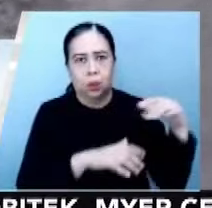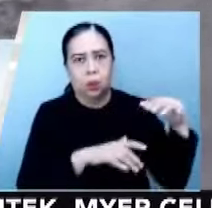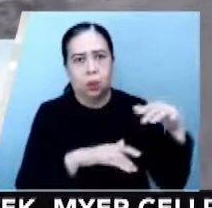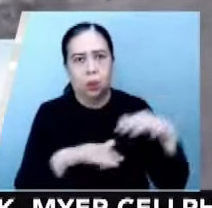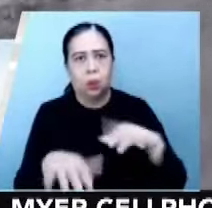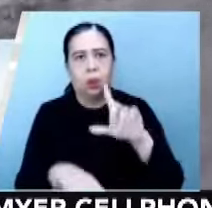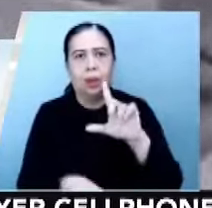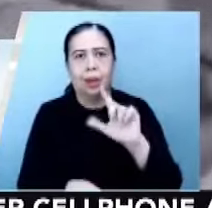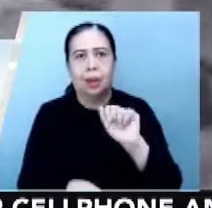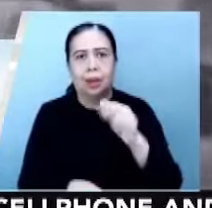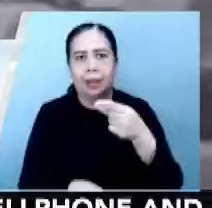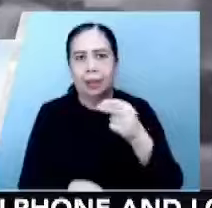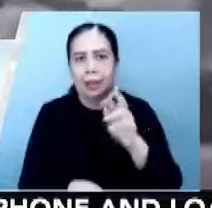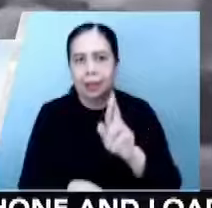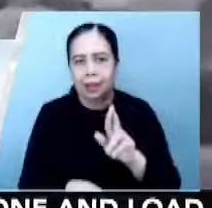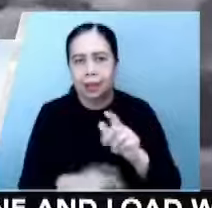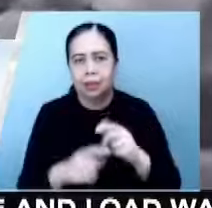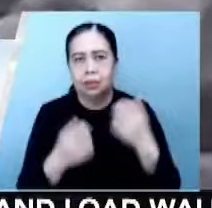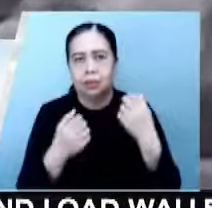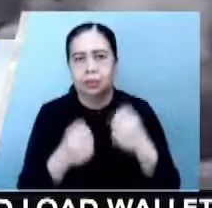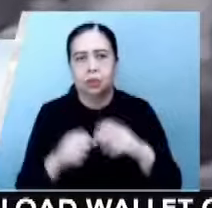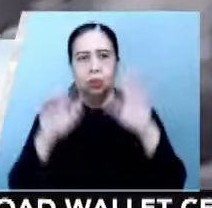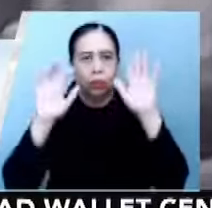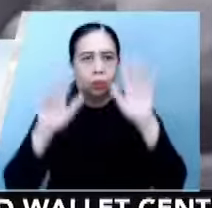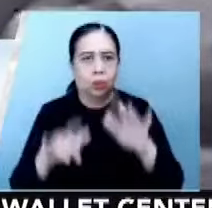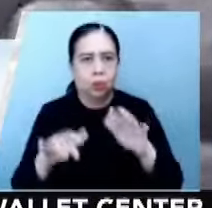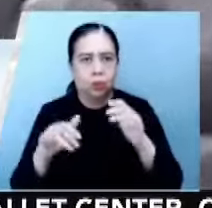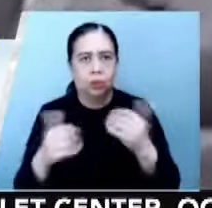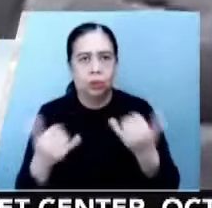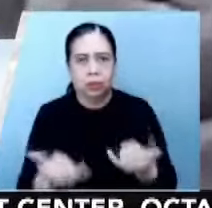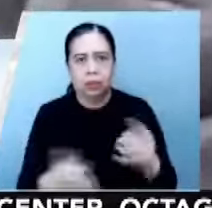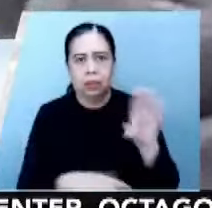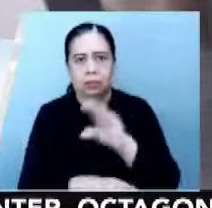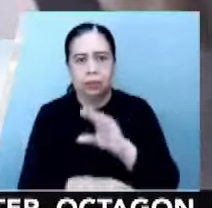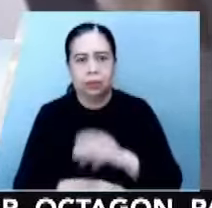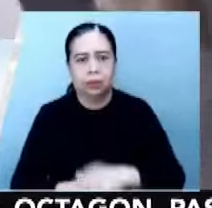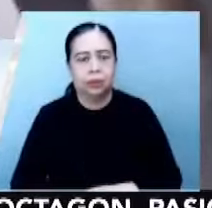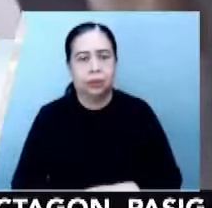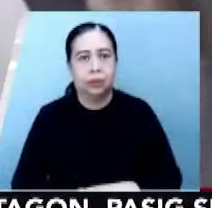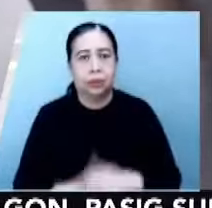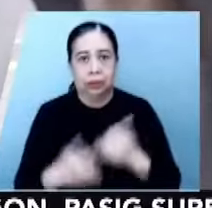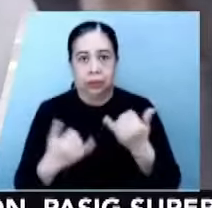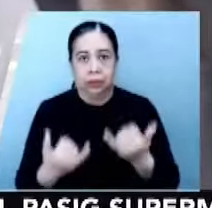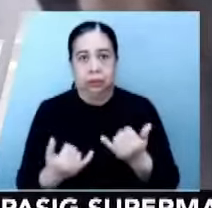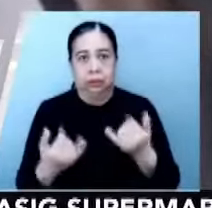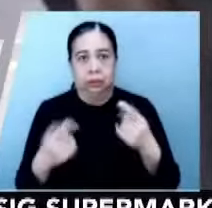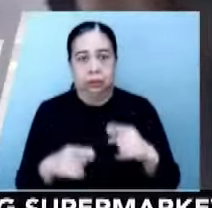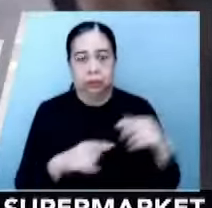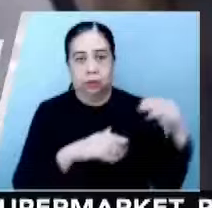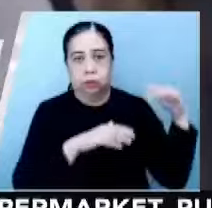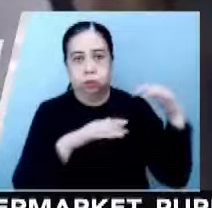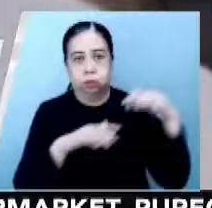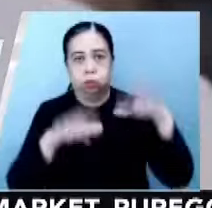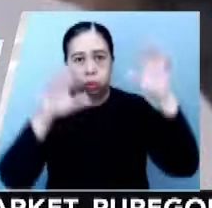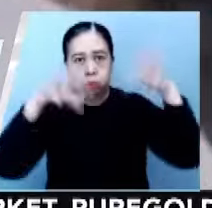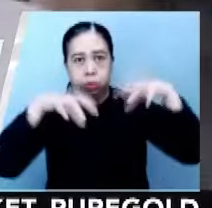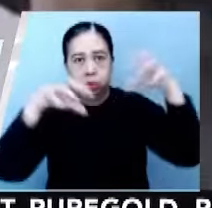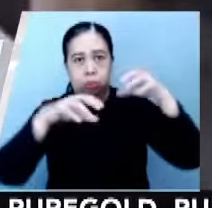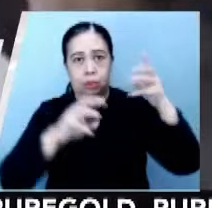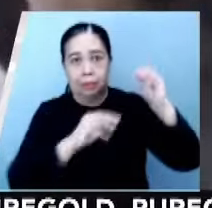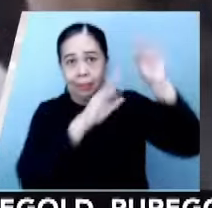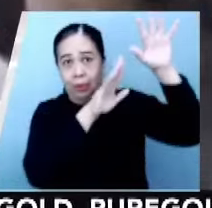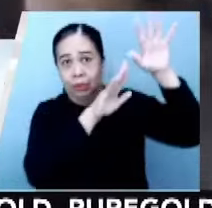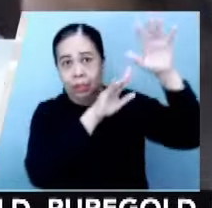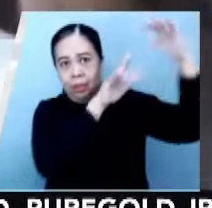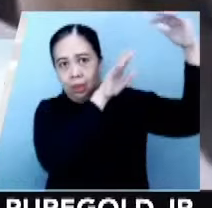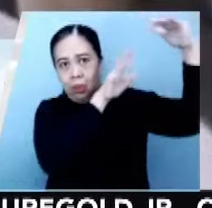na dulot ng malakas na ulan ngayong hapon. Kasalukuyan pong yun nga, umuulan doon sa itaas ng bundok. Nagpaalam